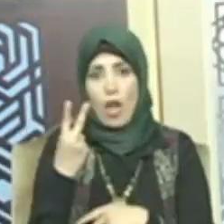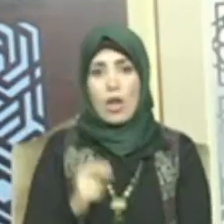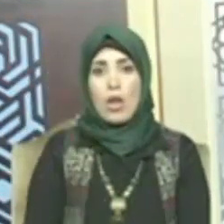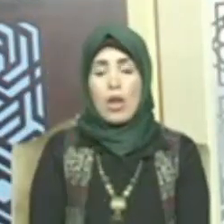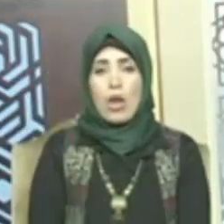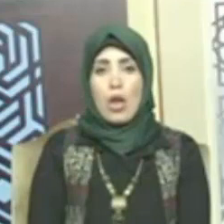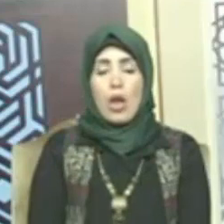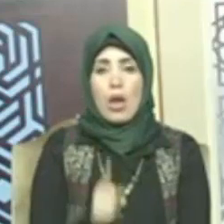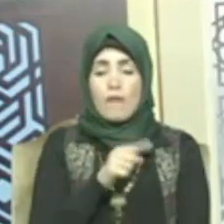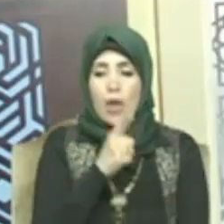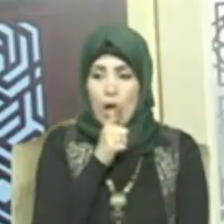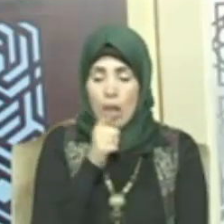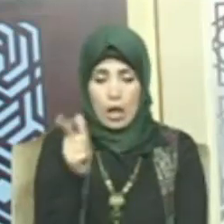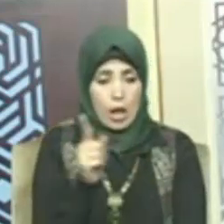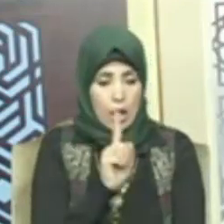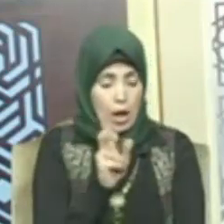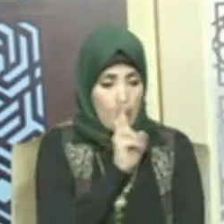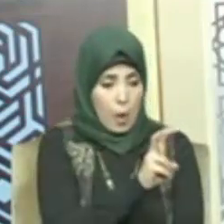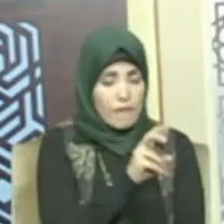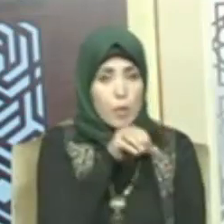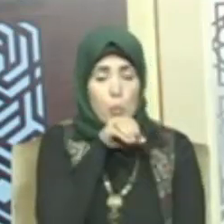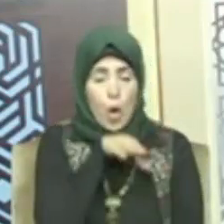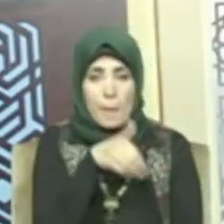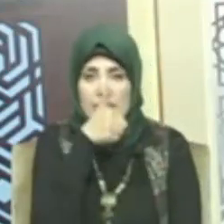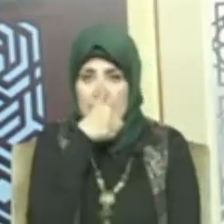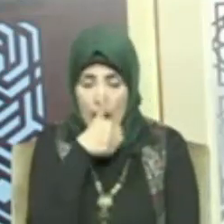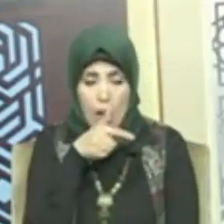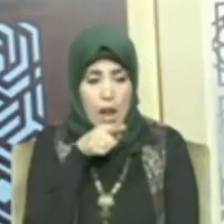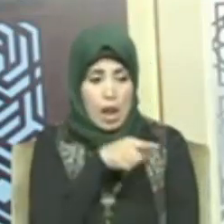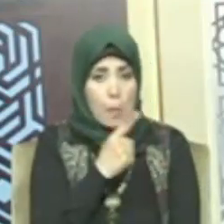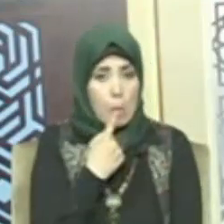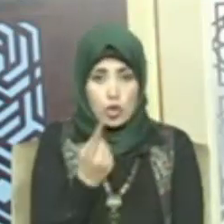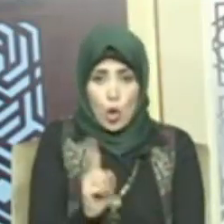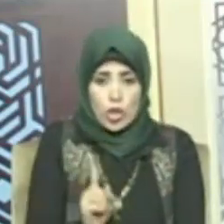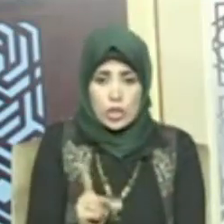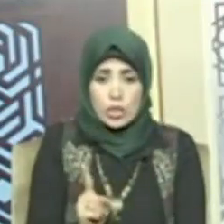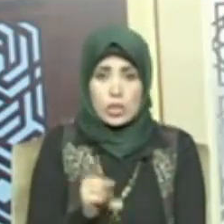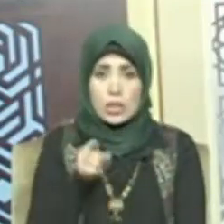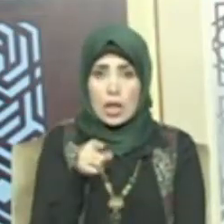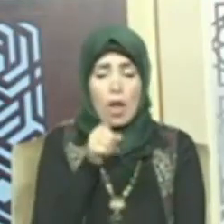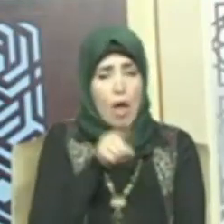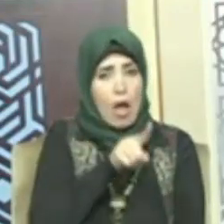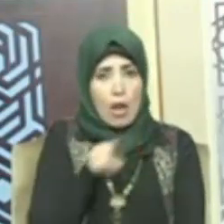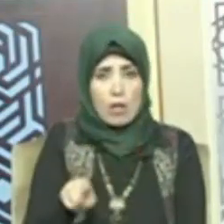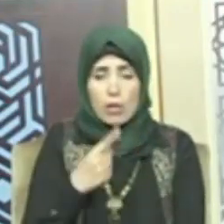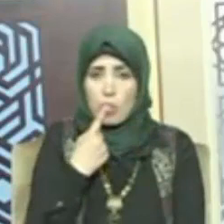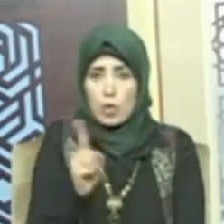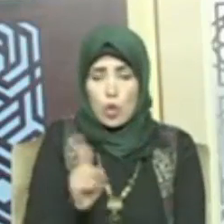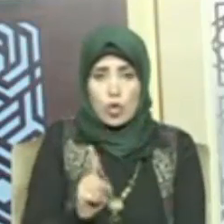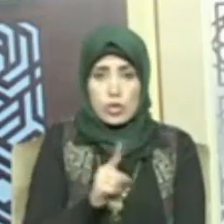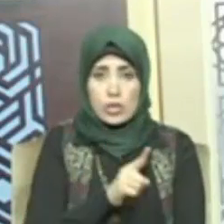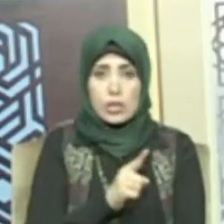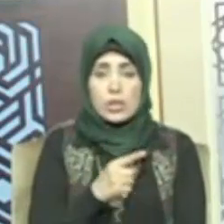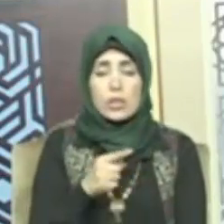لا تقل ذلك، لا تقل ذلك،